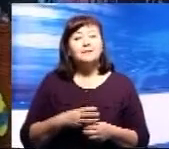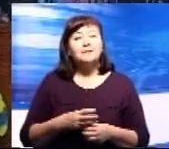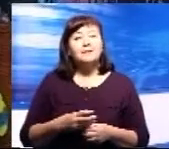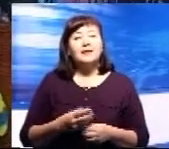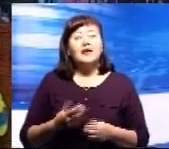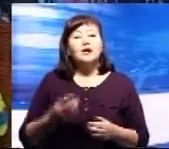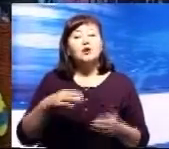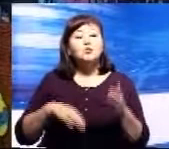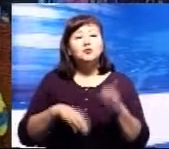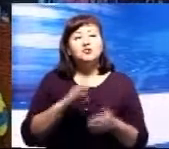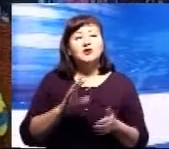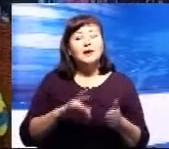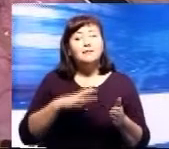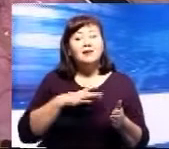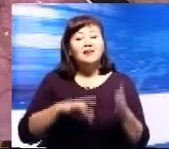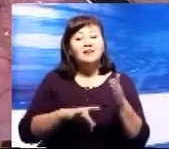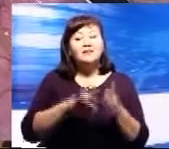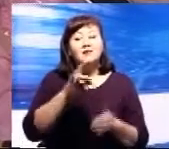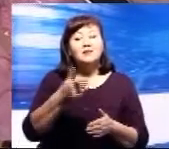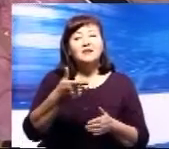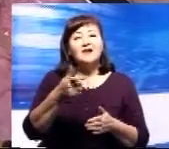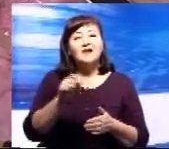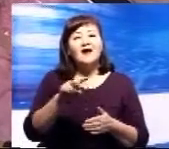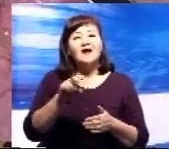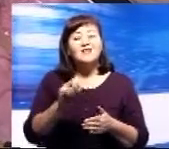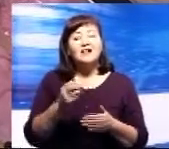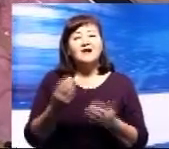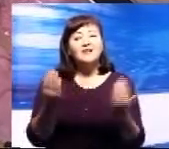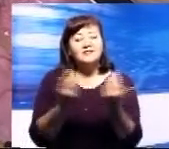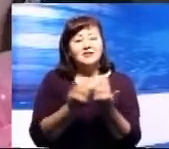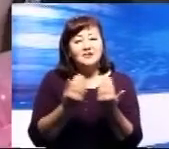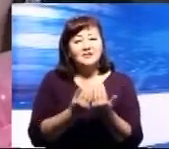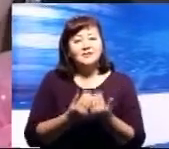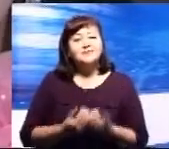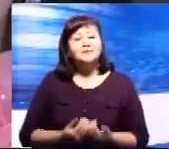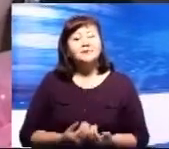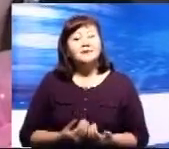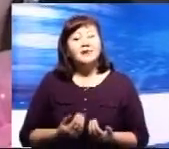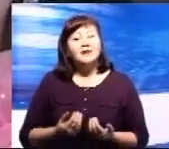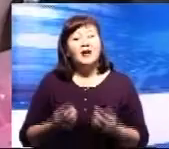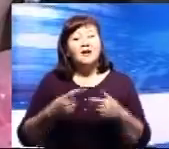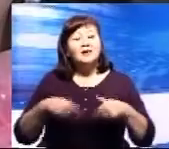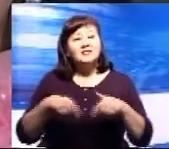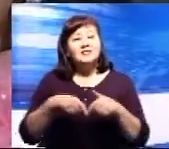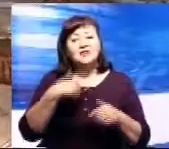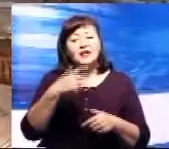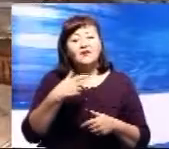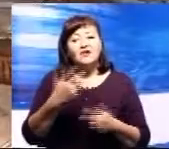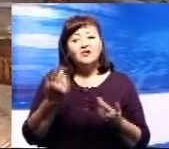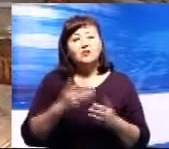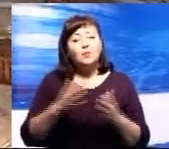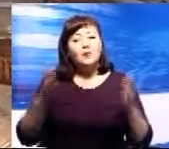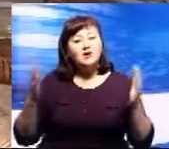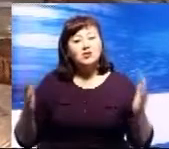гала-концерт. По итогам конкурса обладателями гран-при стала пара Аяжан Магауянова и Максат Рахеев. Организаторы отмечают, что большинство